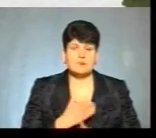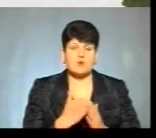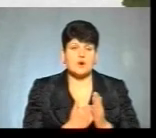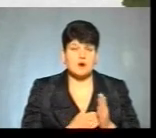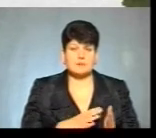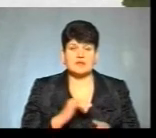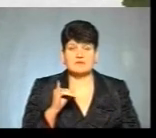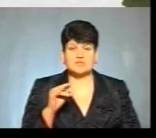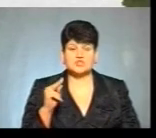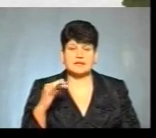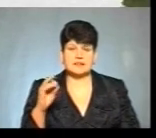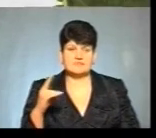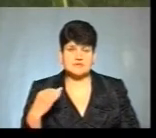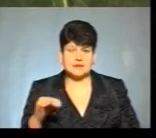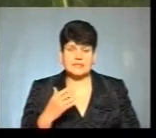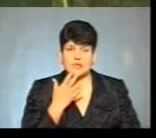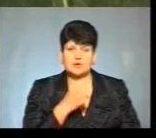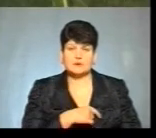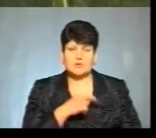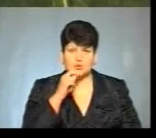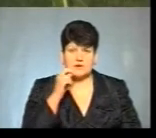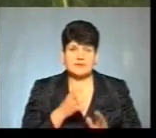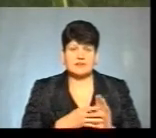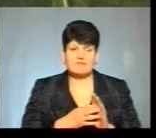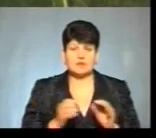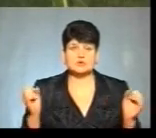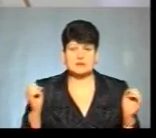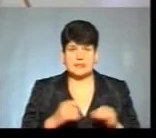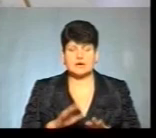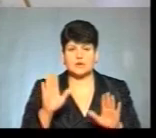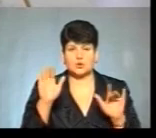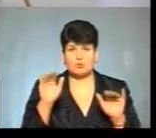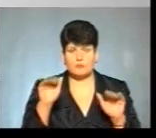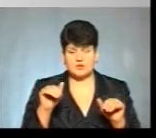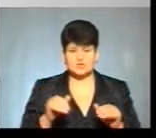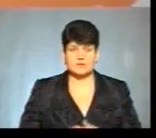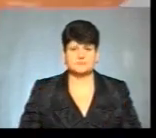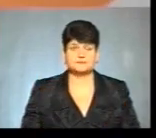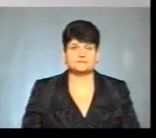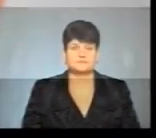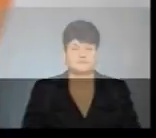Іван Чайківський, народний депутат України 9-го скликання. До побачення. Побачення.